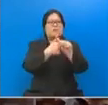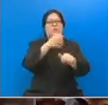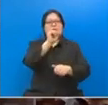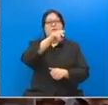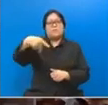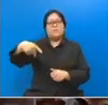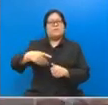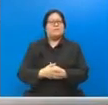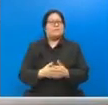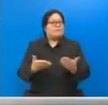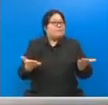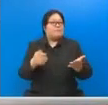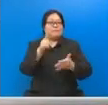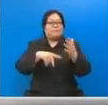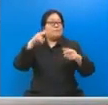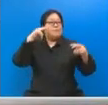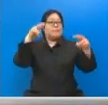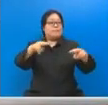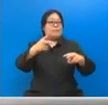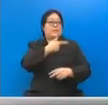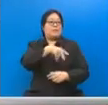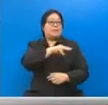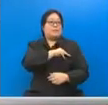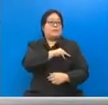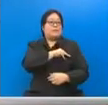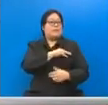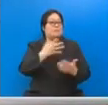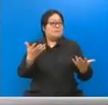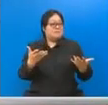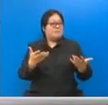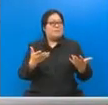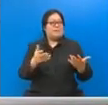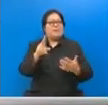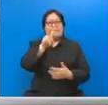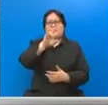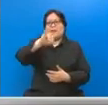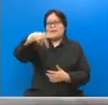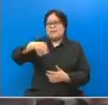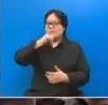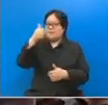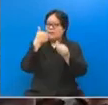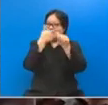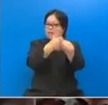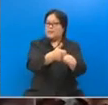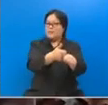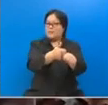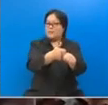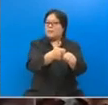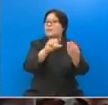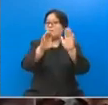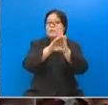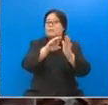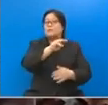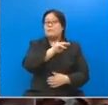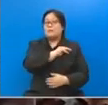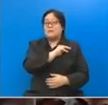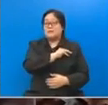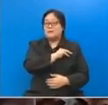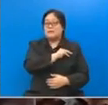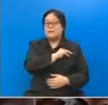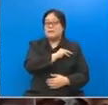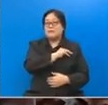hai jadi apakah pandangan pihak kementerian terhadap ketidakpatuhan wib seperti menteri